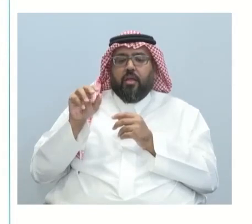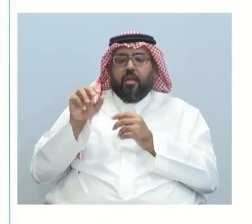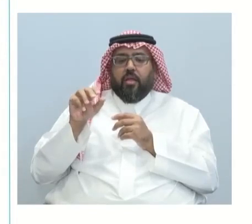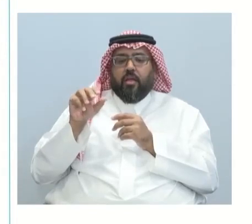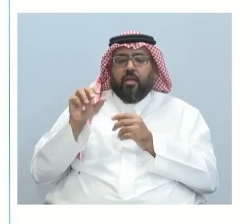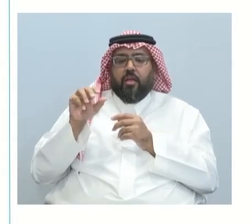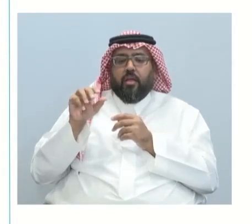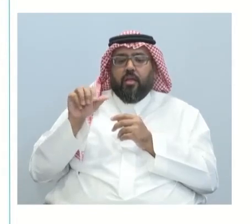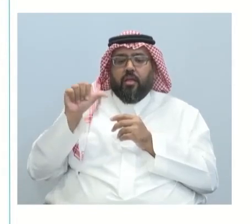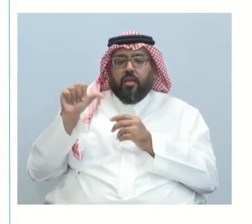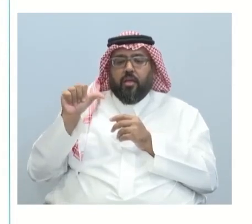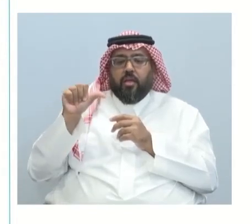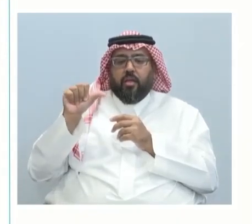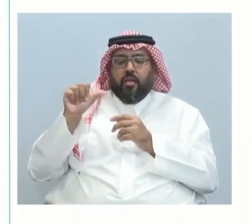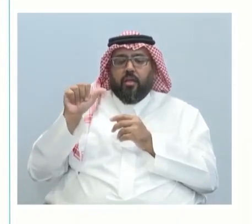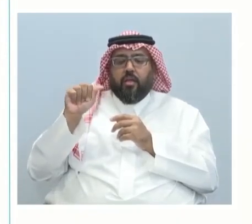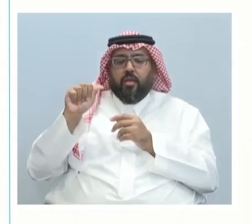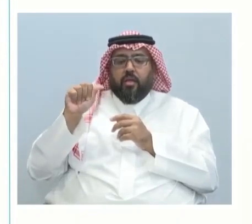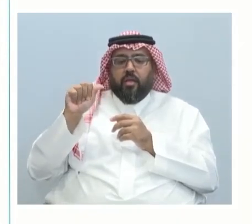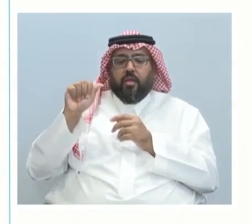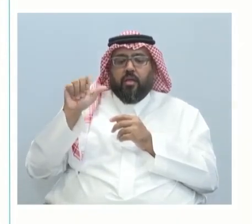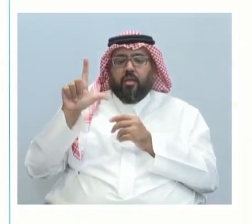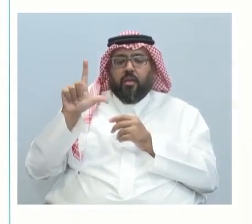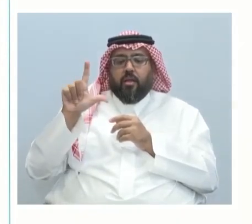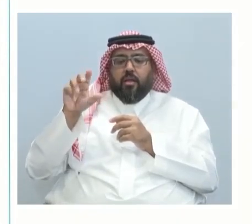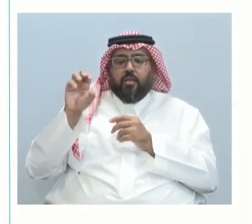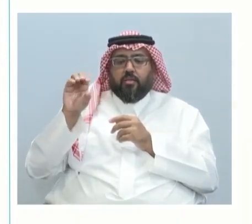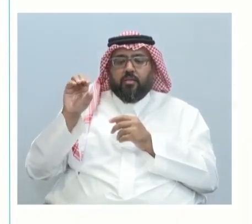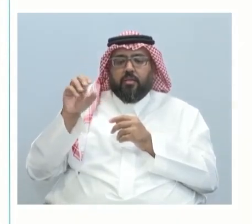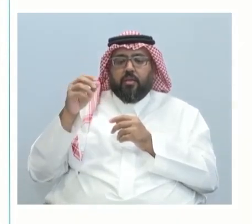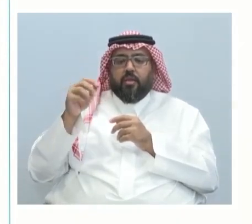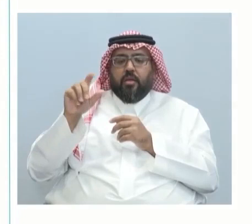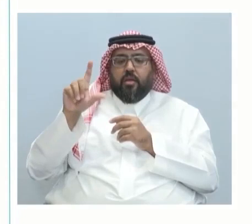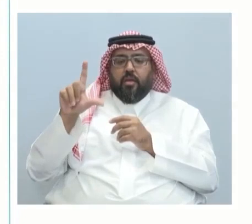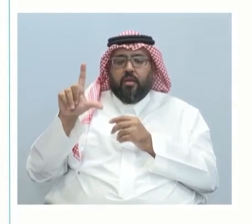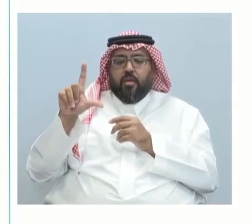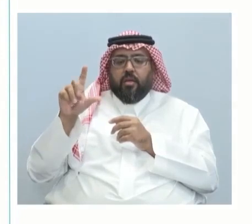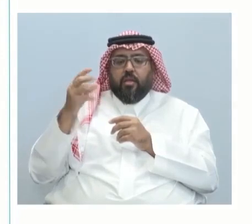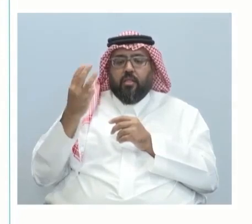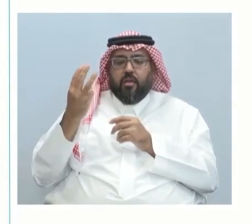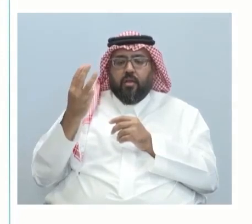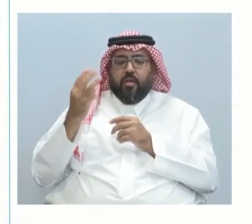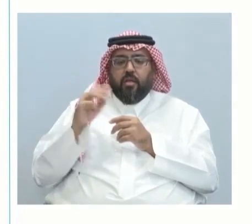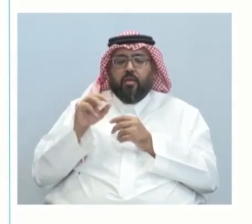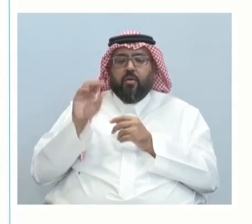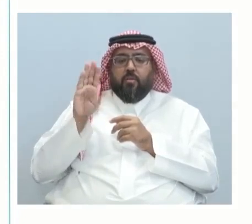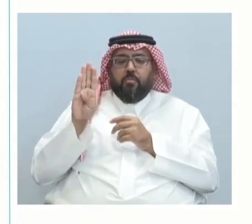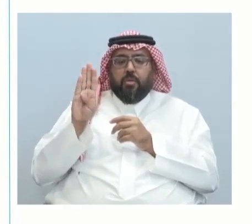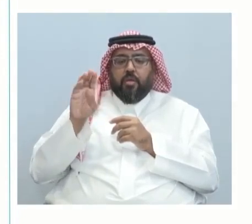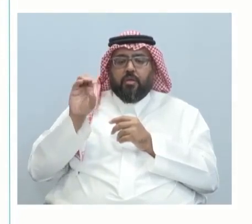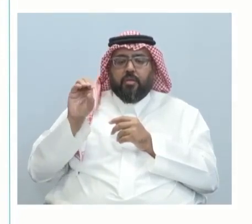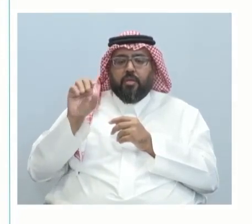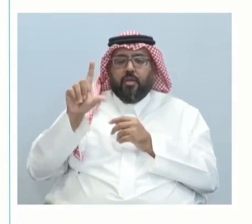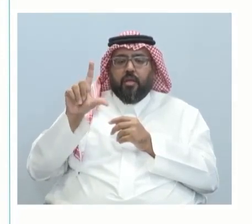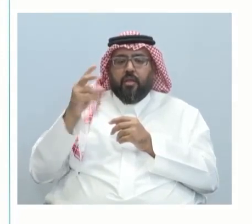اللي هو البورنت تعال نشوف البورون البورون لديه ثلاثه الكترونات تكافؤ ثلاثه الكترونات